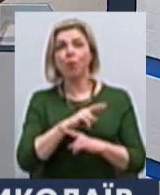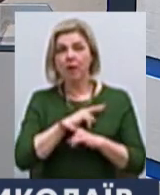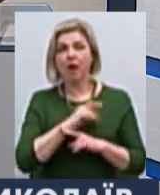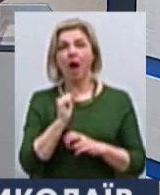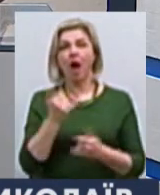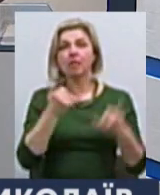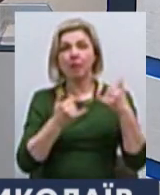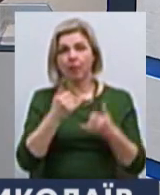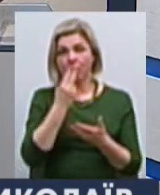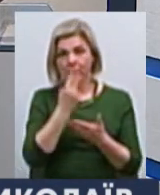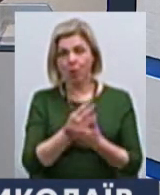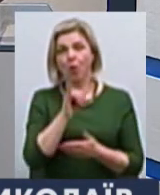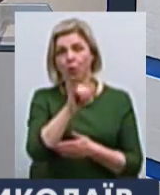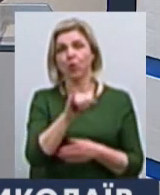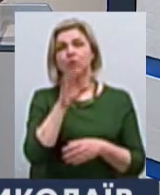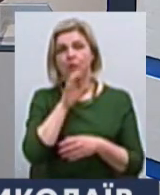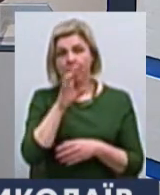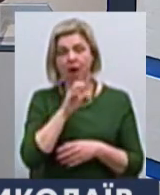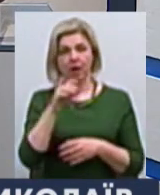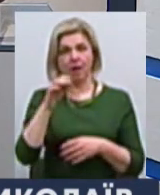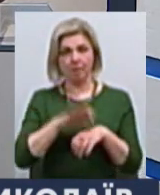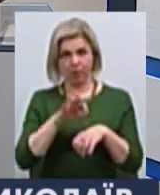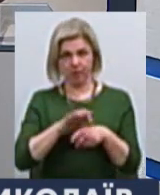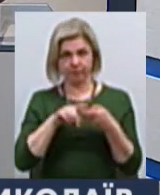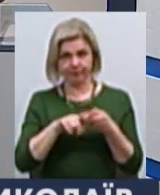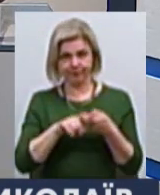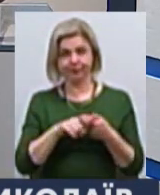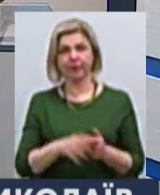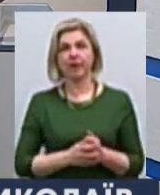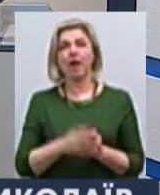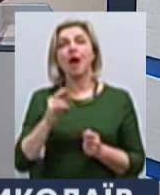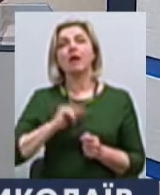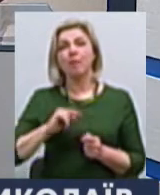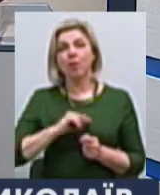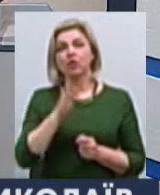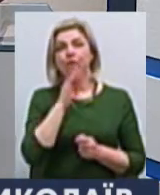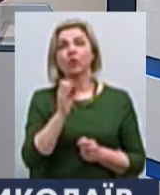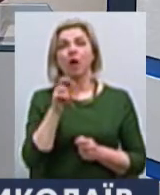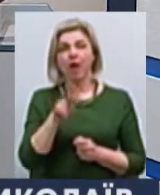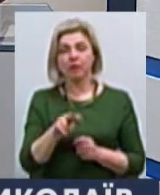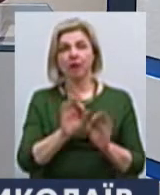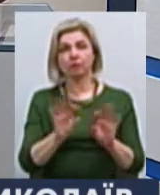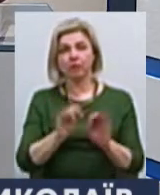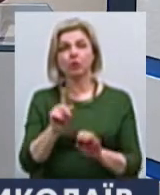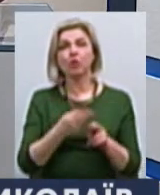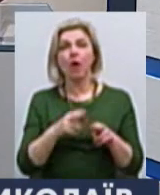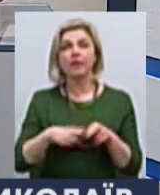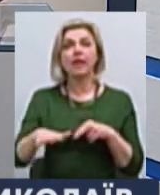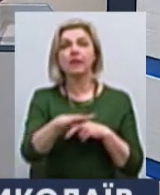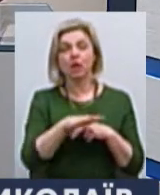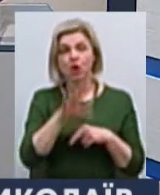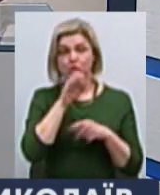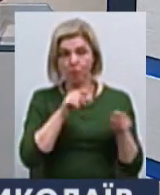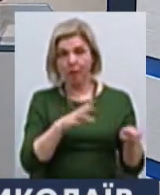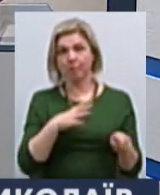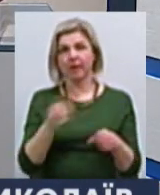аналізи показали – у тварини сказ. Напередодні, за свідченням працівників відділення водоканалу, на їхній території цей собака побився з іншими